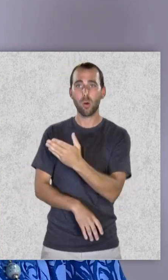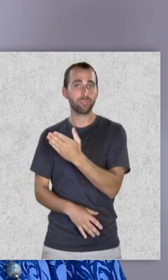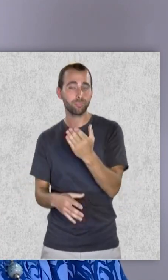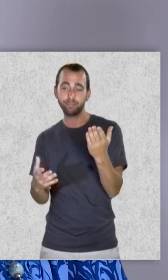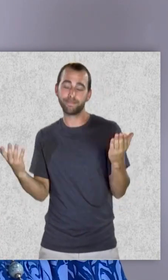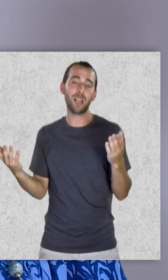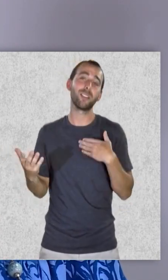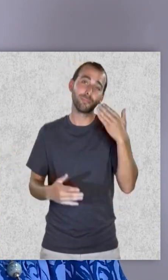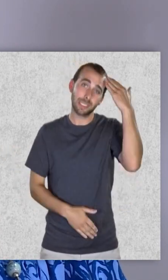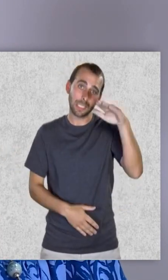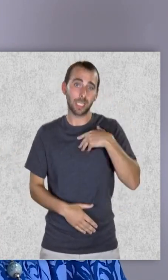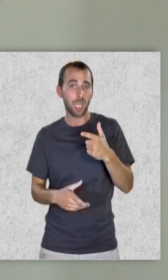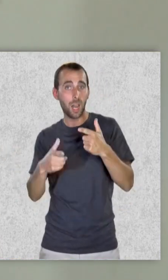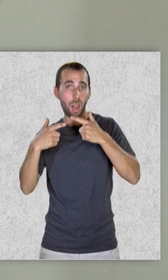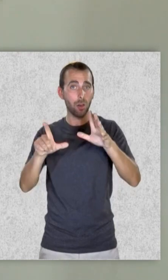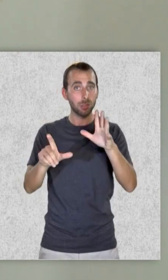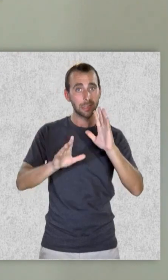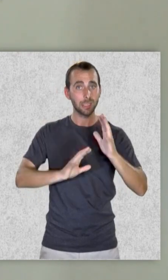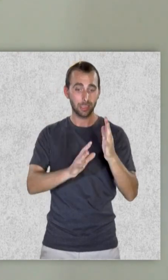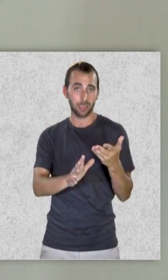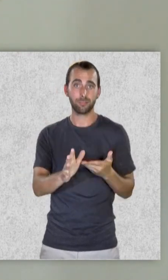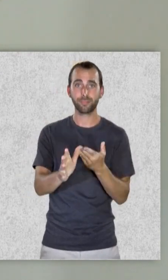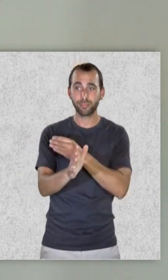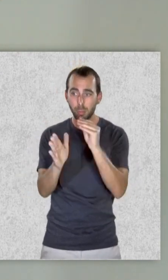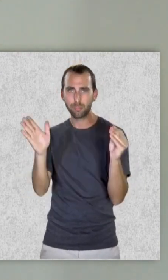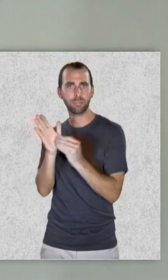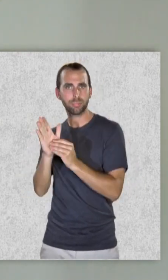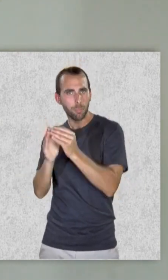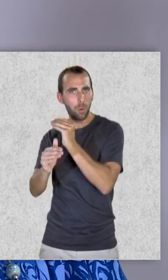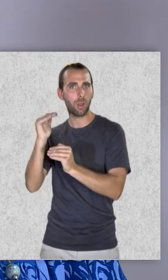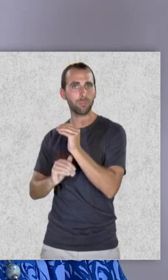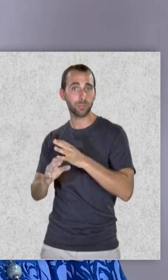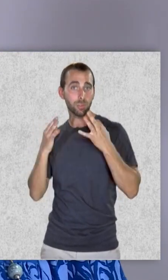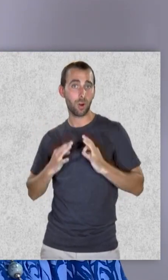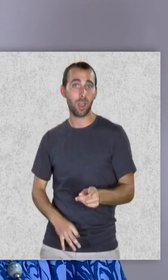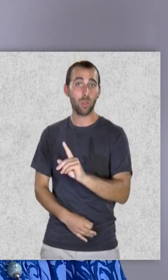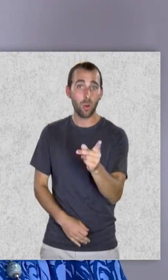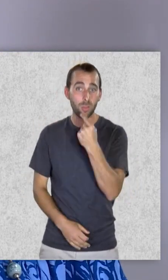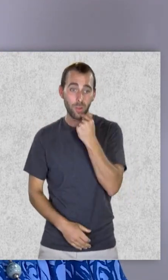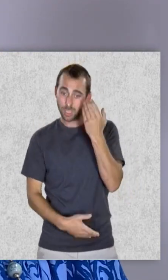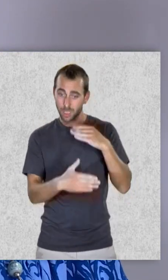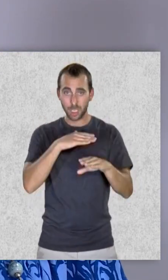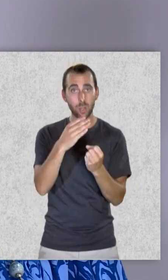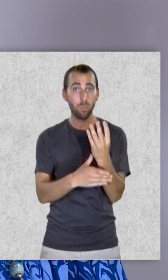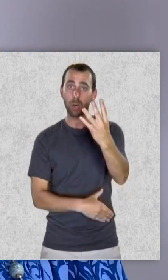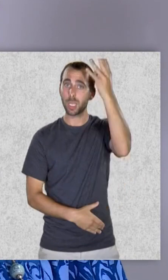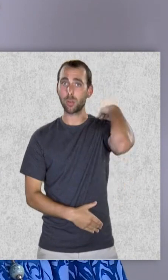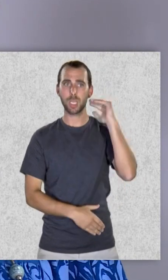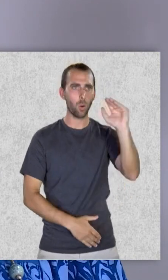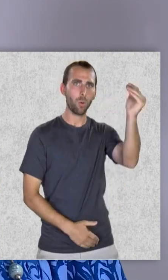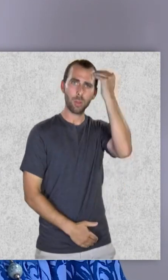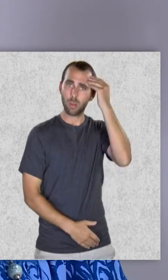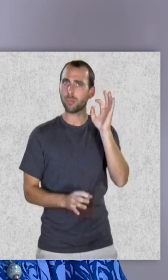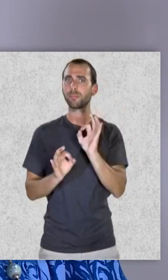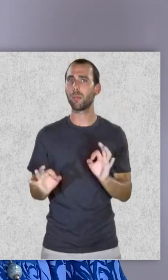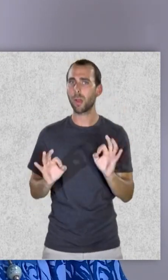signes n'est pas inscrite au programme scolaire, donc n'est pas reconnue en Nouvelle-Calédonie, cet enseignement, il ne peut se faire que sur